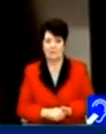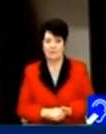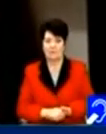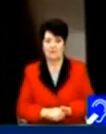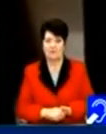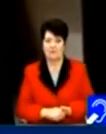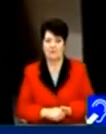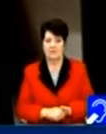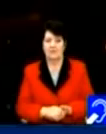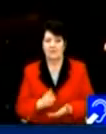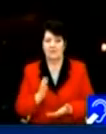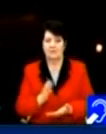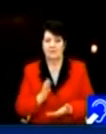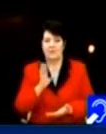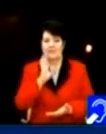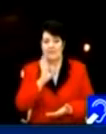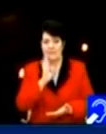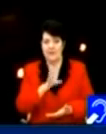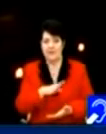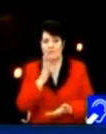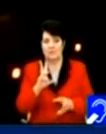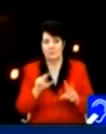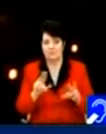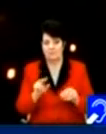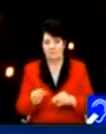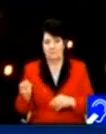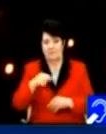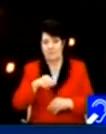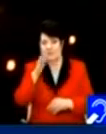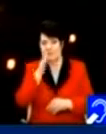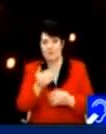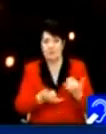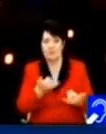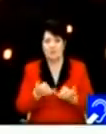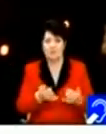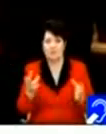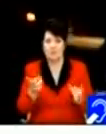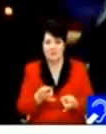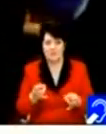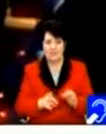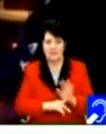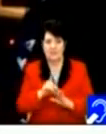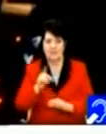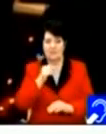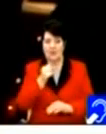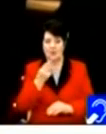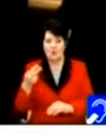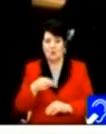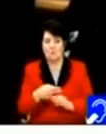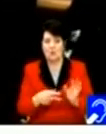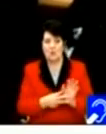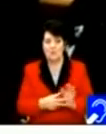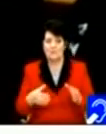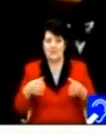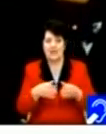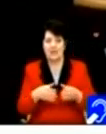adresări adăugătoare. Femeia a fost adusă în siguranță în Chișinău, unde va primi îngrijirile necesare. De la începutul anului 2018,